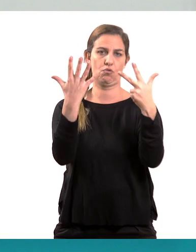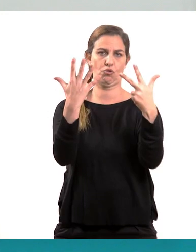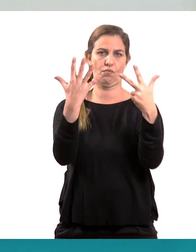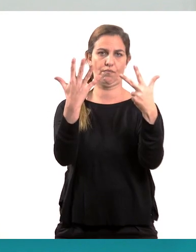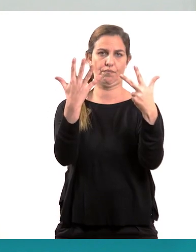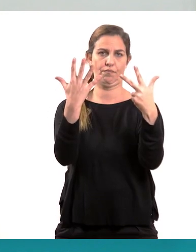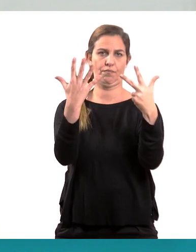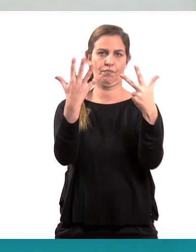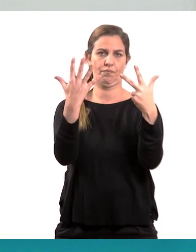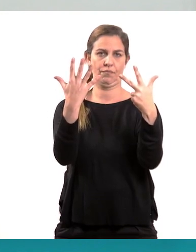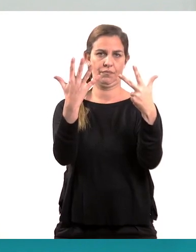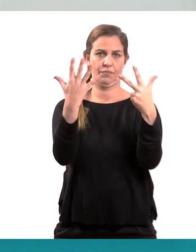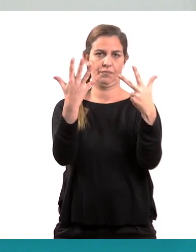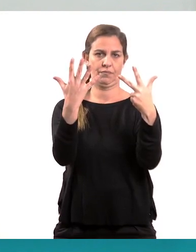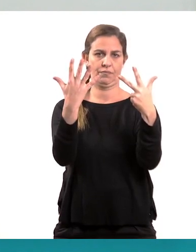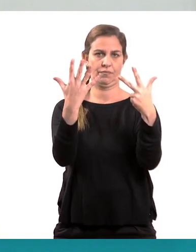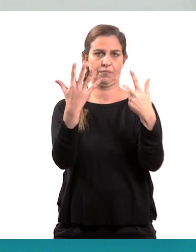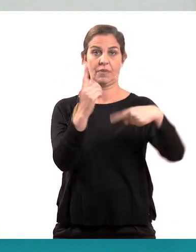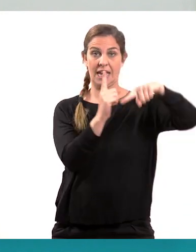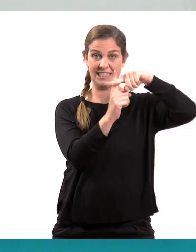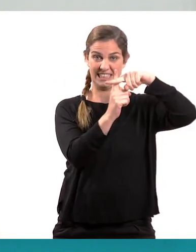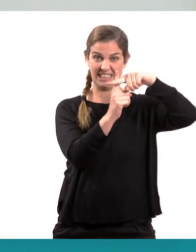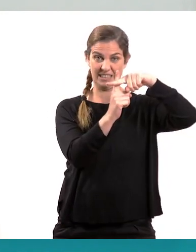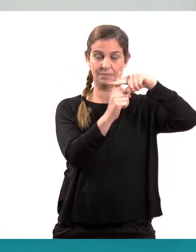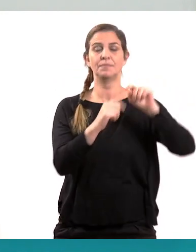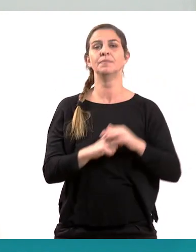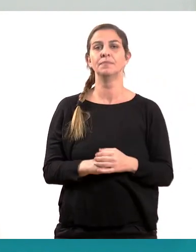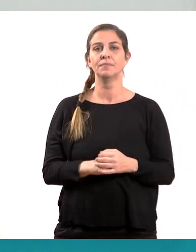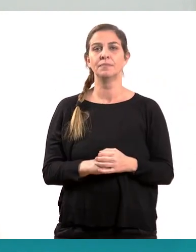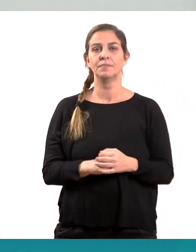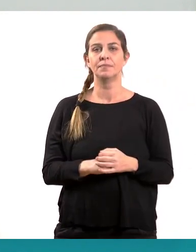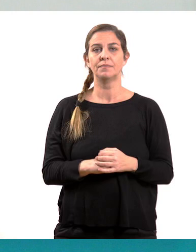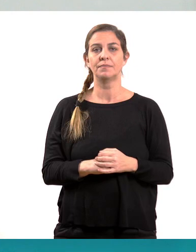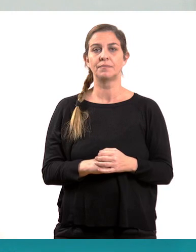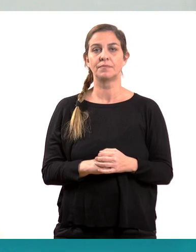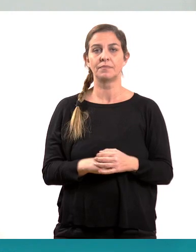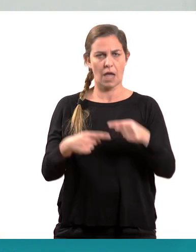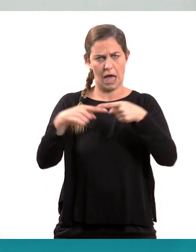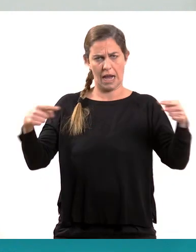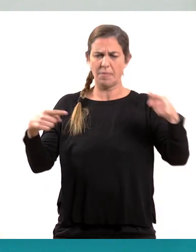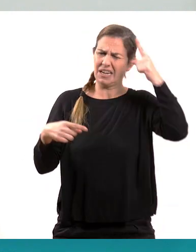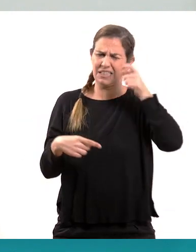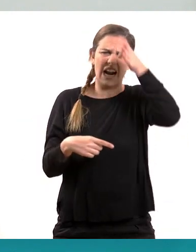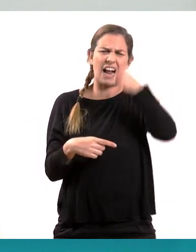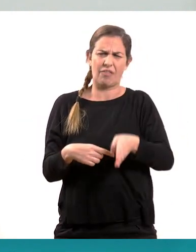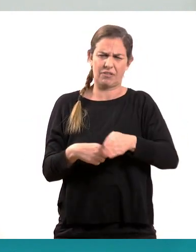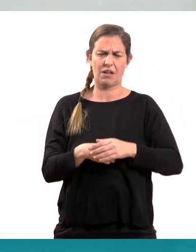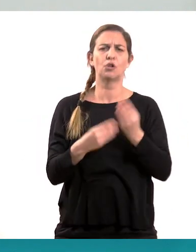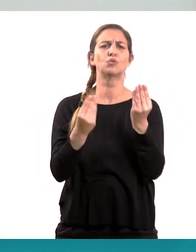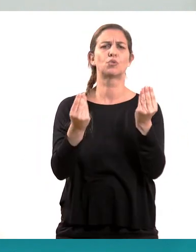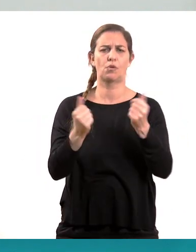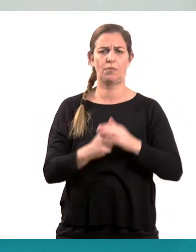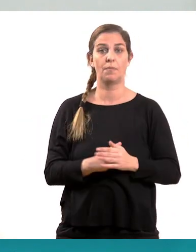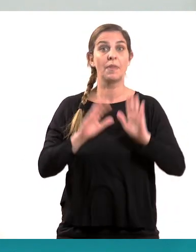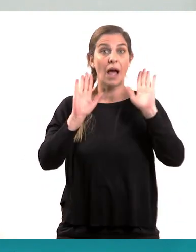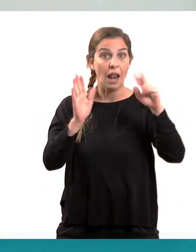558. Βάζω και το σήμα της πρόσθεσης και τραβάω και τη γραμμή. Προσέξτε κάτι όμως.